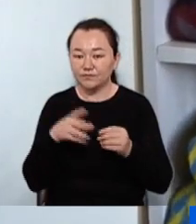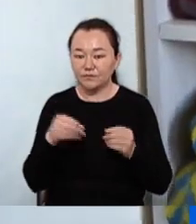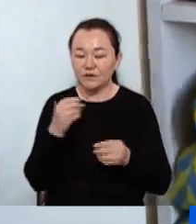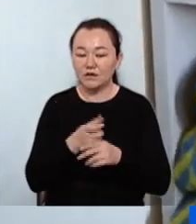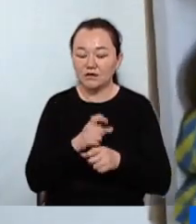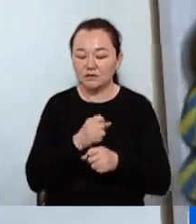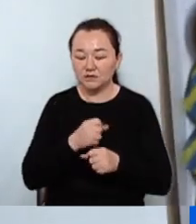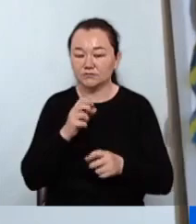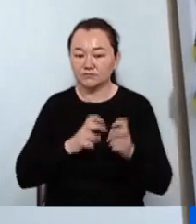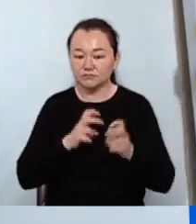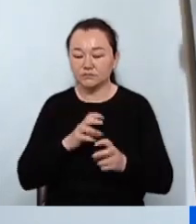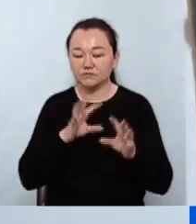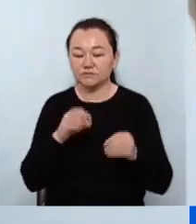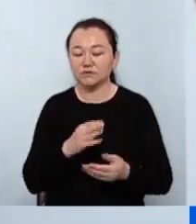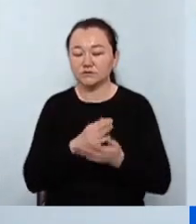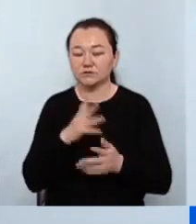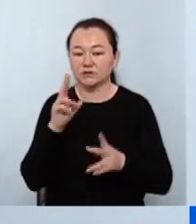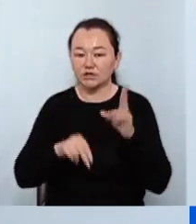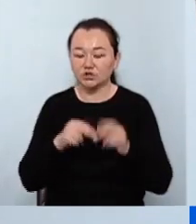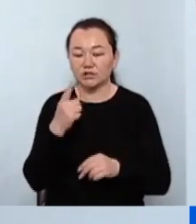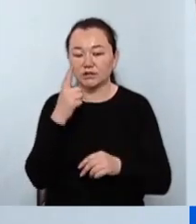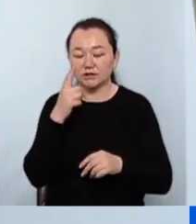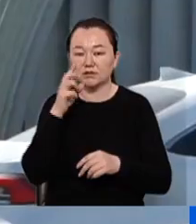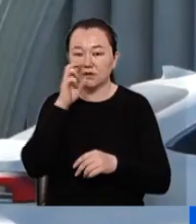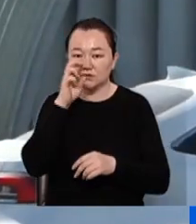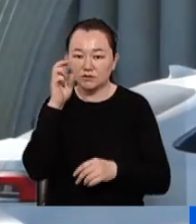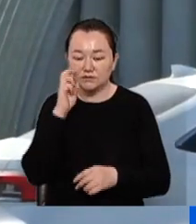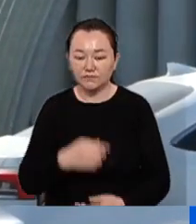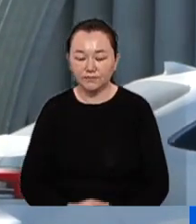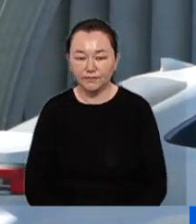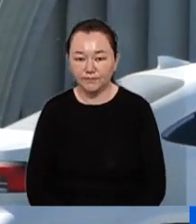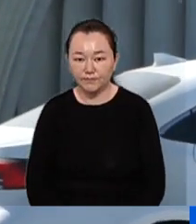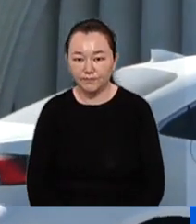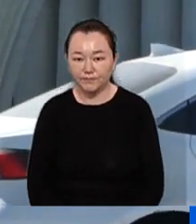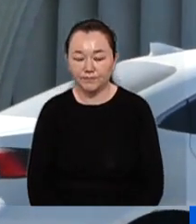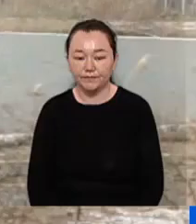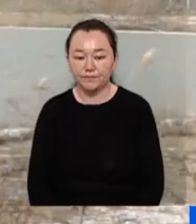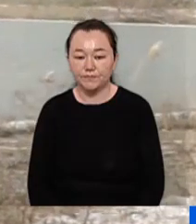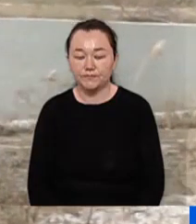жоқ кәсіпорын бар үмітін үкіметке артып отыр. Жұлдыз Леухан, Нұрбек Шайден, Информбюро, Атырау облысы.